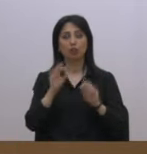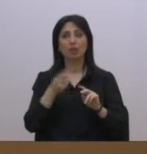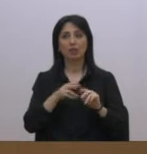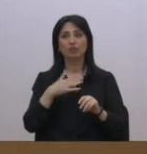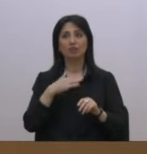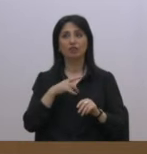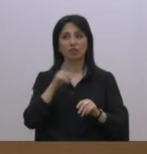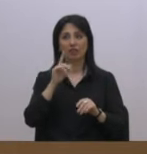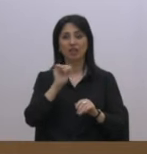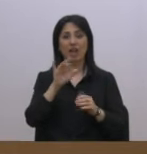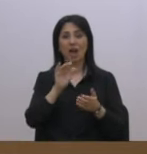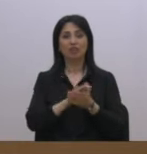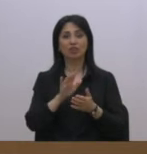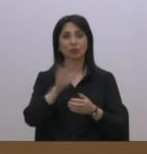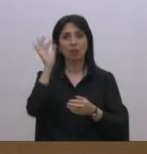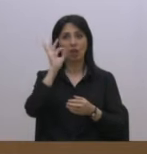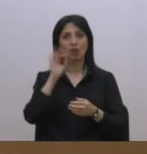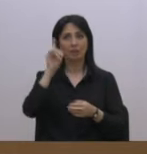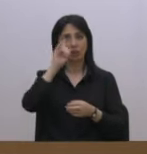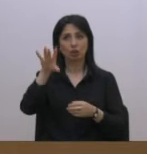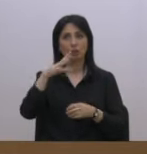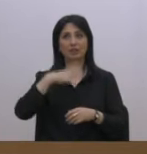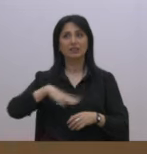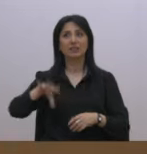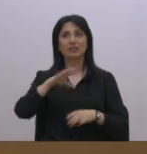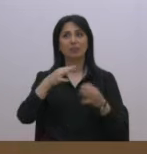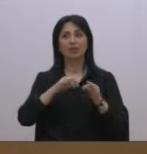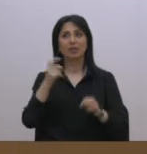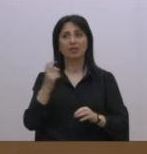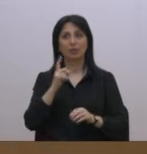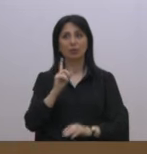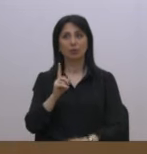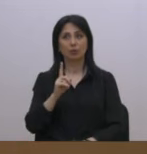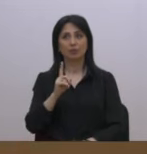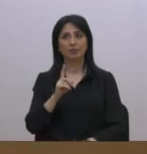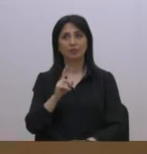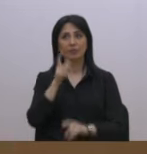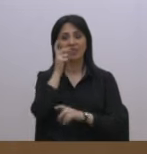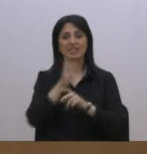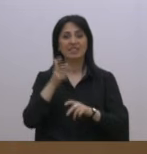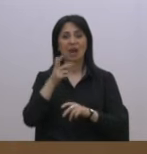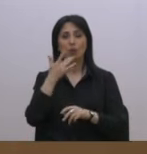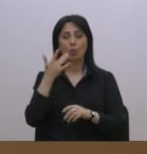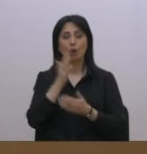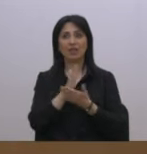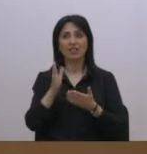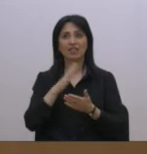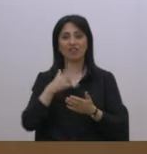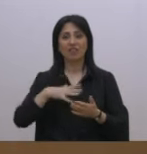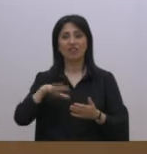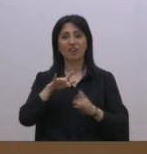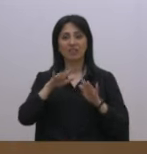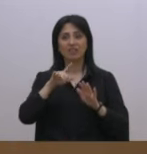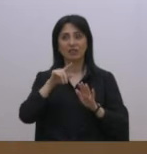ჩვენ არ ვცნობთ გერმანიის მიერ ცნობილ საქართველოს დამოუკიდებლობას. სტალინური პოლიტიკის ნაწილი იყო ქვეყნის